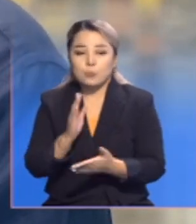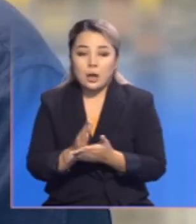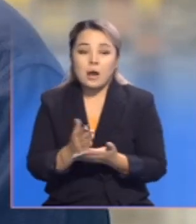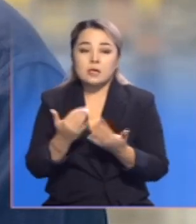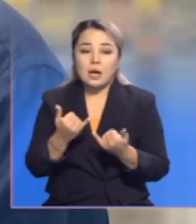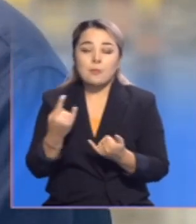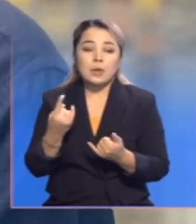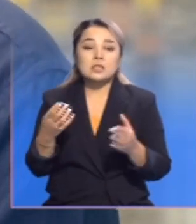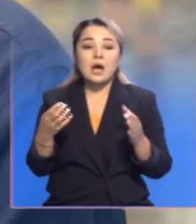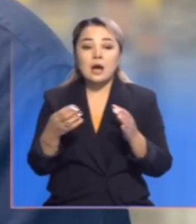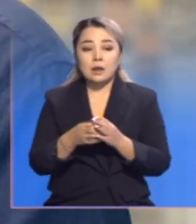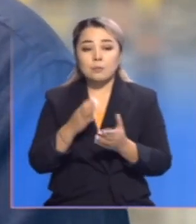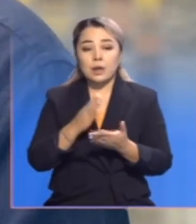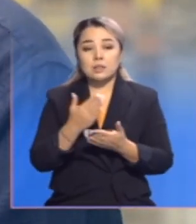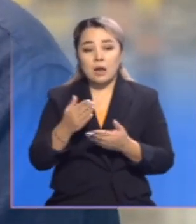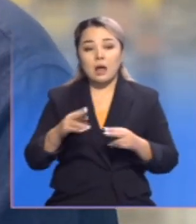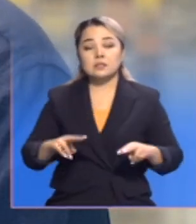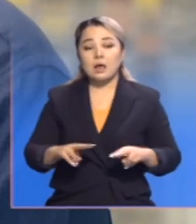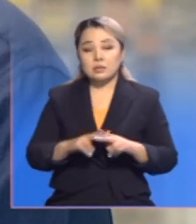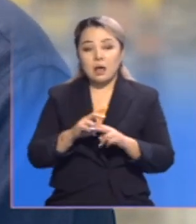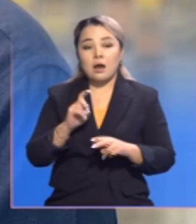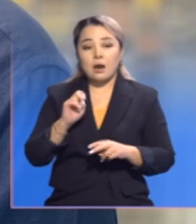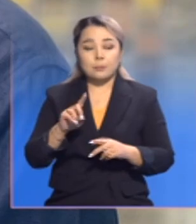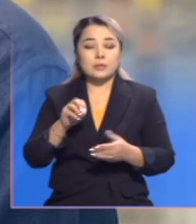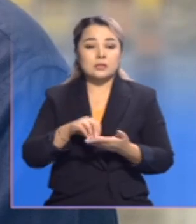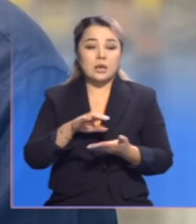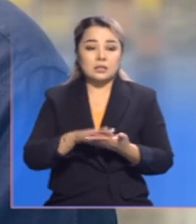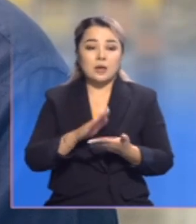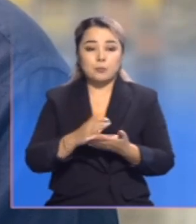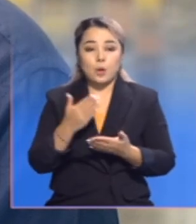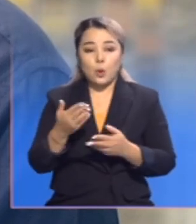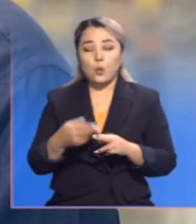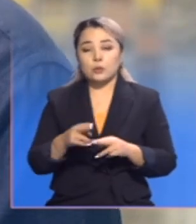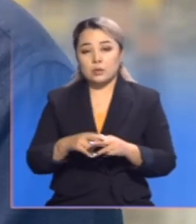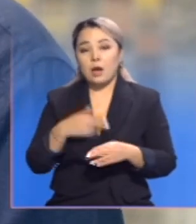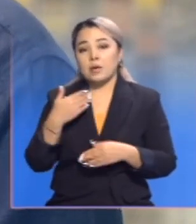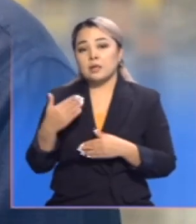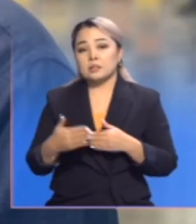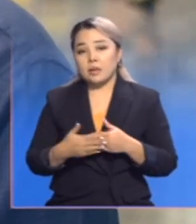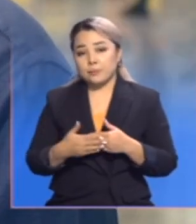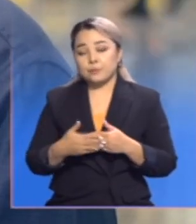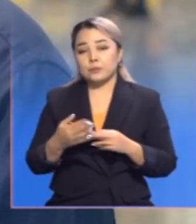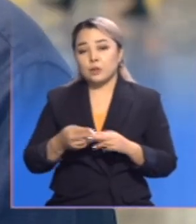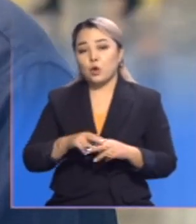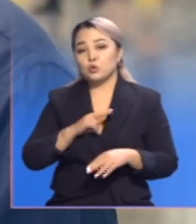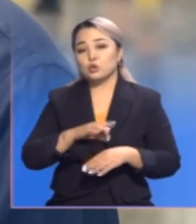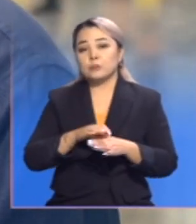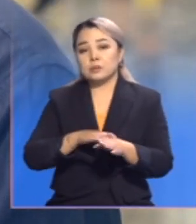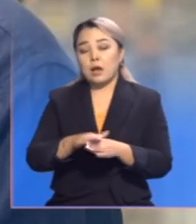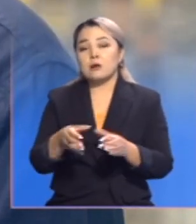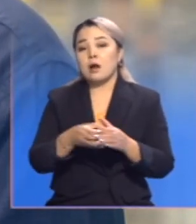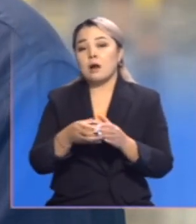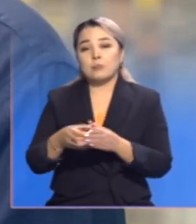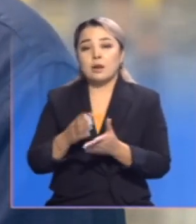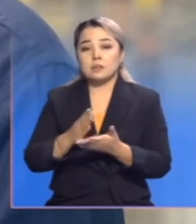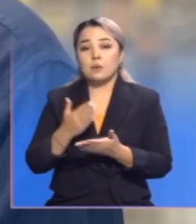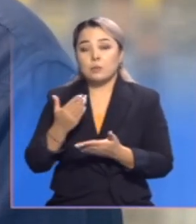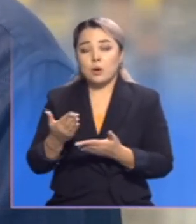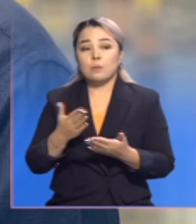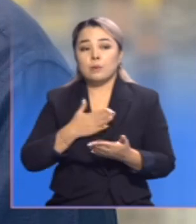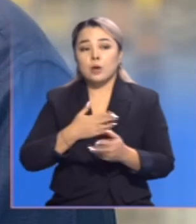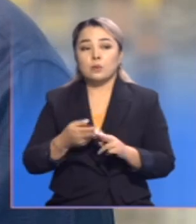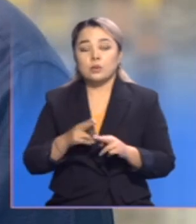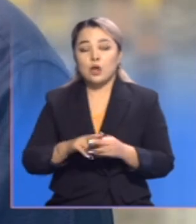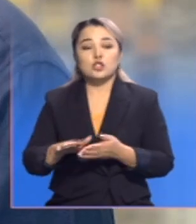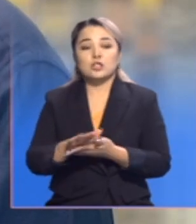компания, бірінші компаниямыз бар, Астана хабқа тіркелген. Соның аясында мысалға жұмыс істеп жатқан компаниялар. Енді біз